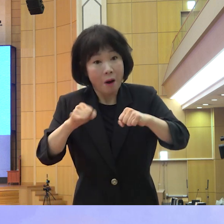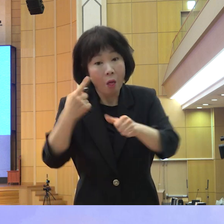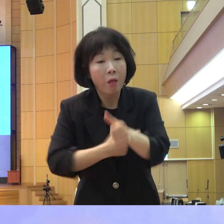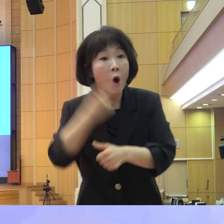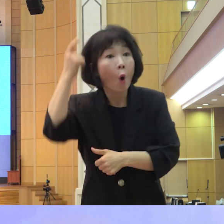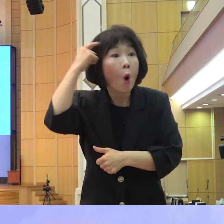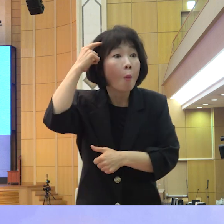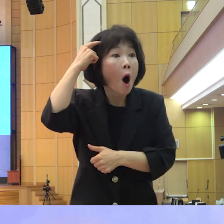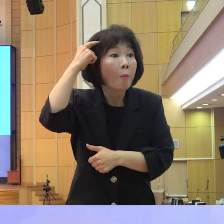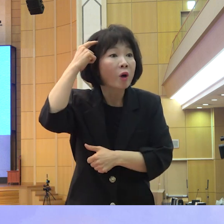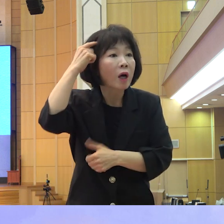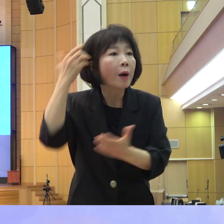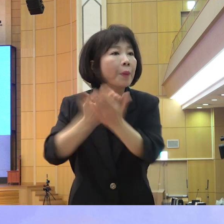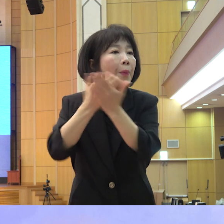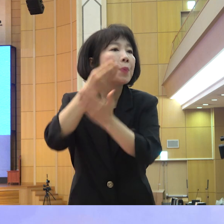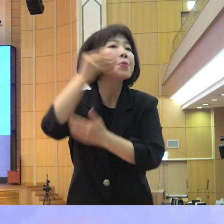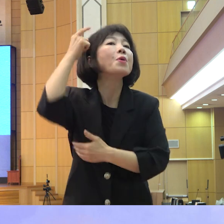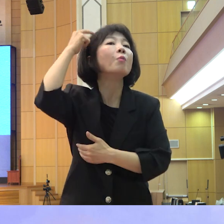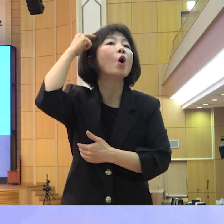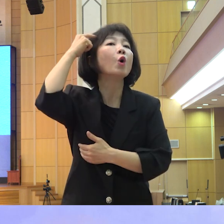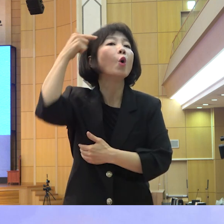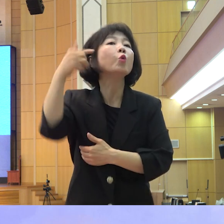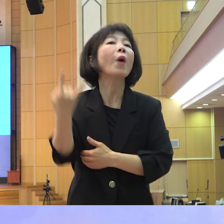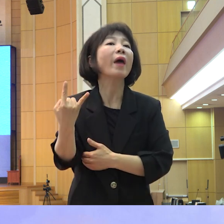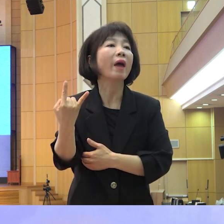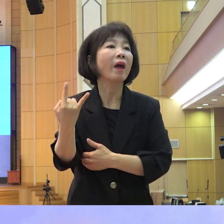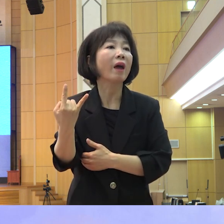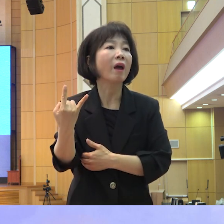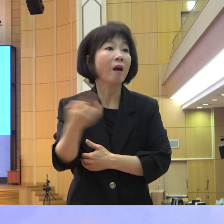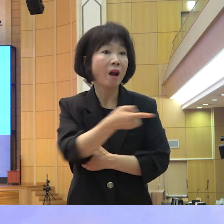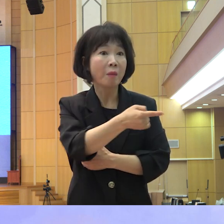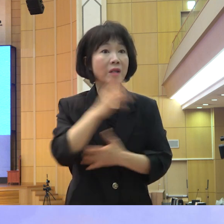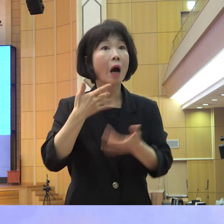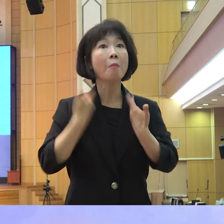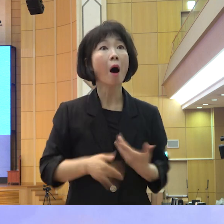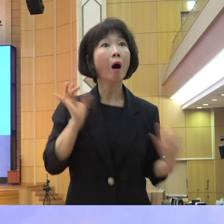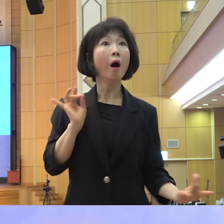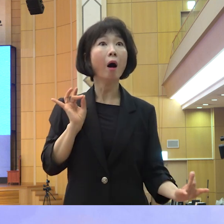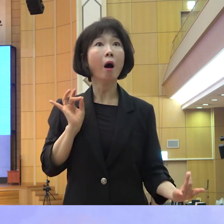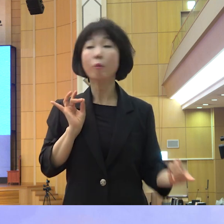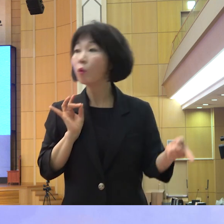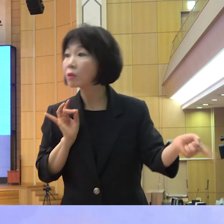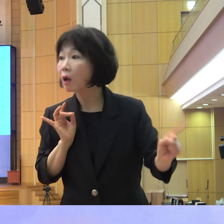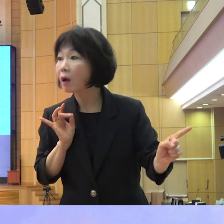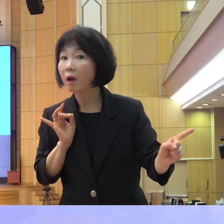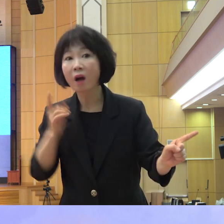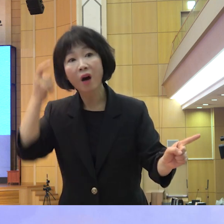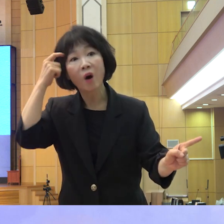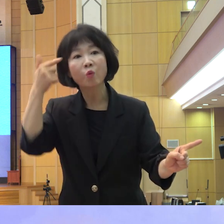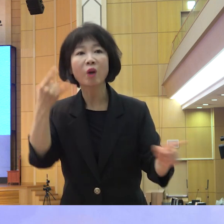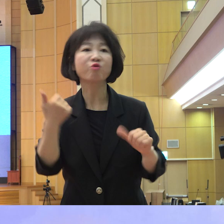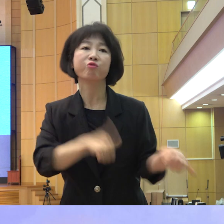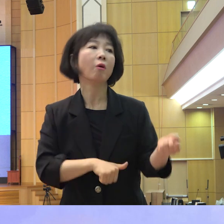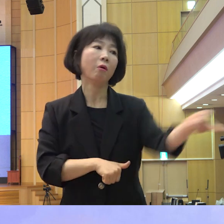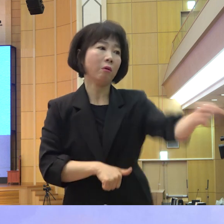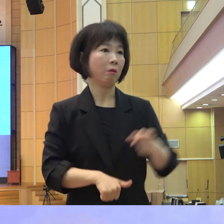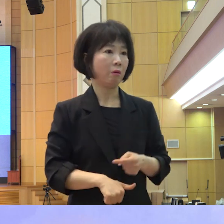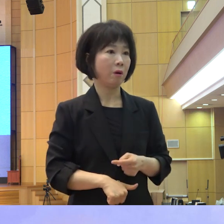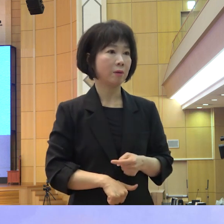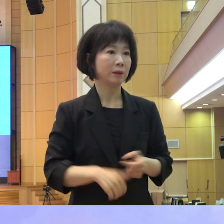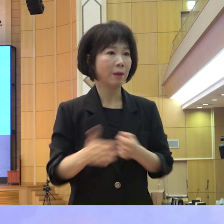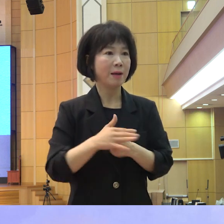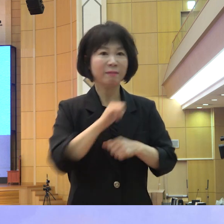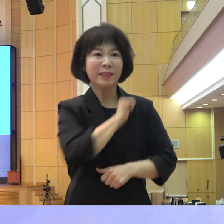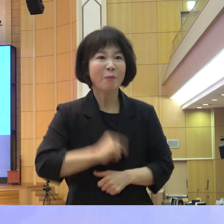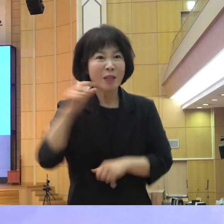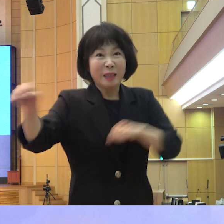거예요. 그래서 얘네들은 그냥 자기가 살기 위해서, 살아내기 위해서 그렇게 뛸 수밖에 없다라는 그런